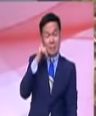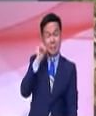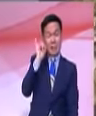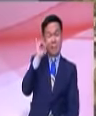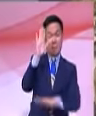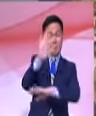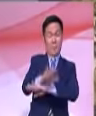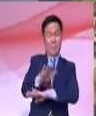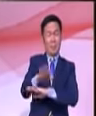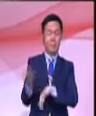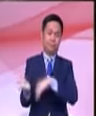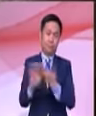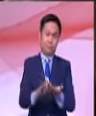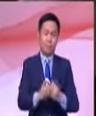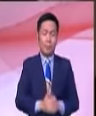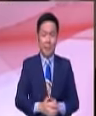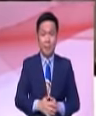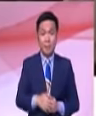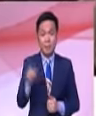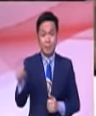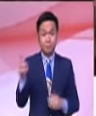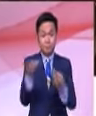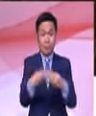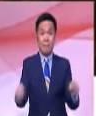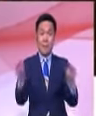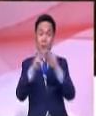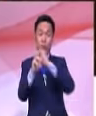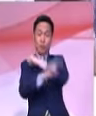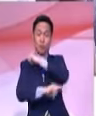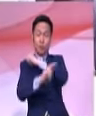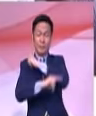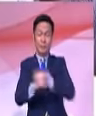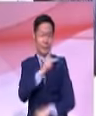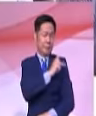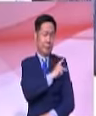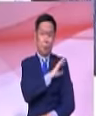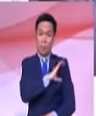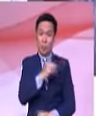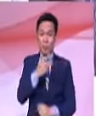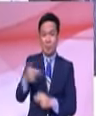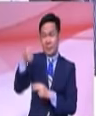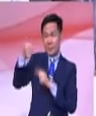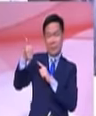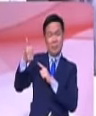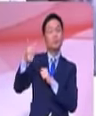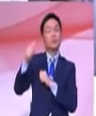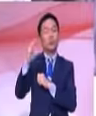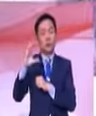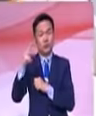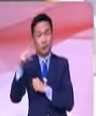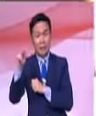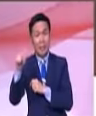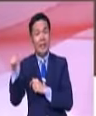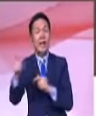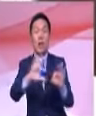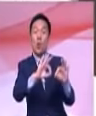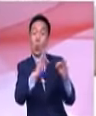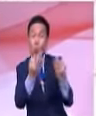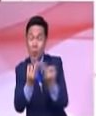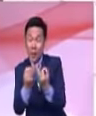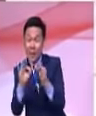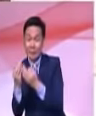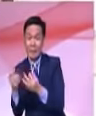Hadir menyertai solat jenazah di Masjid Negeri Kota Kinabalu, Ketua Menteri Datuk Seri Panglima Haji Jinor bersama keluarga Allahyarham dan